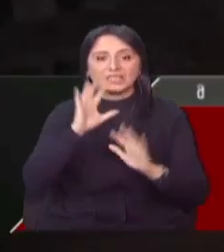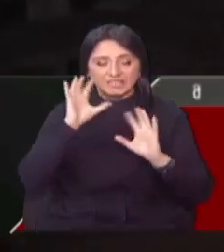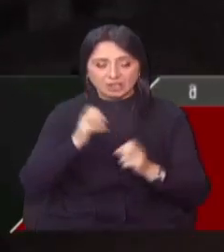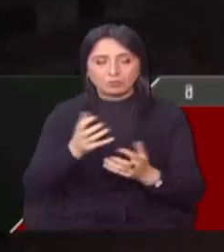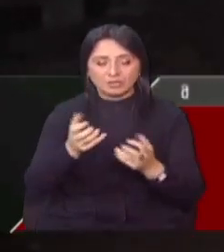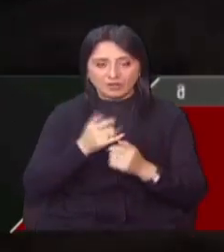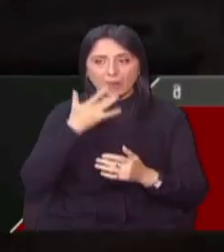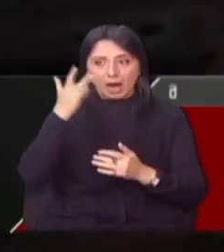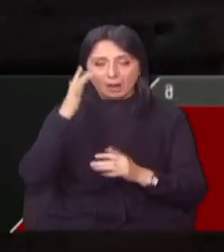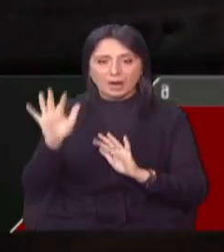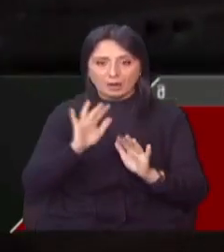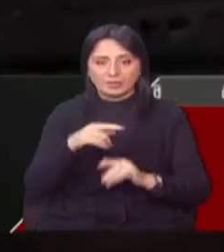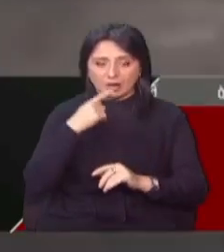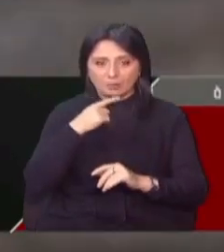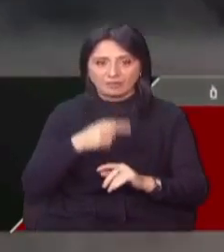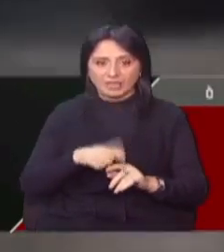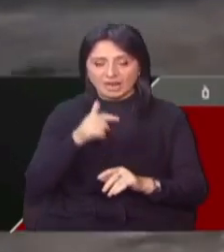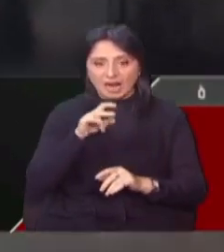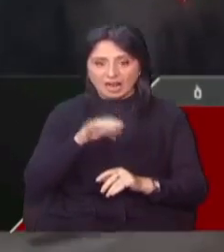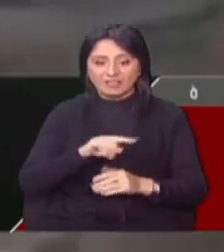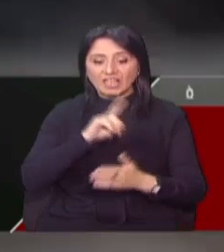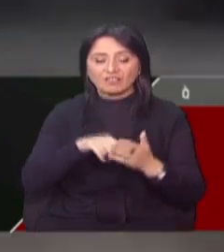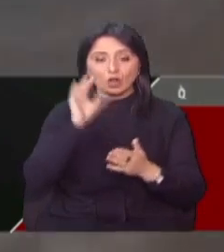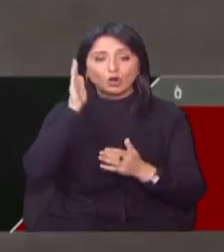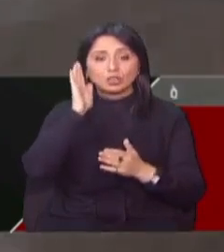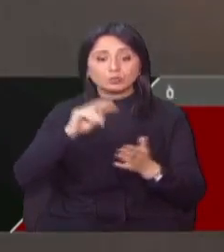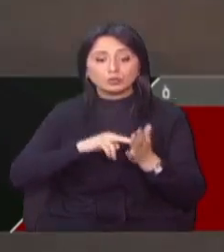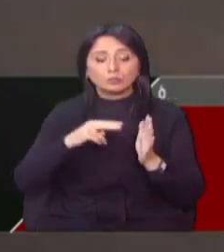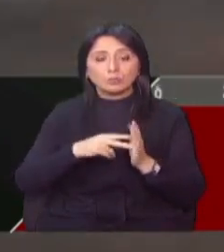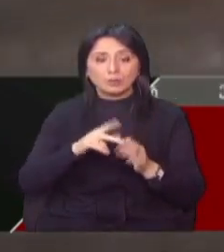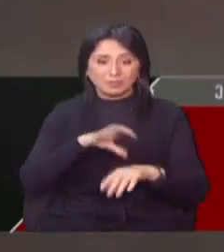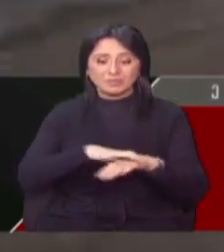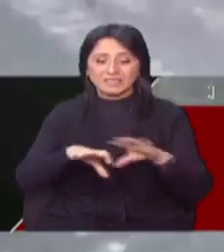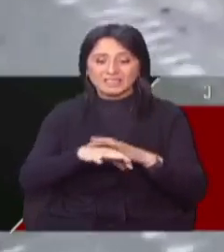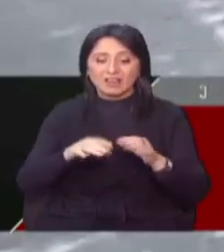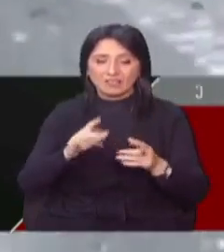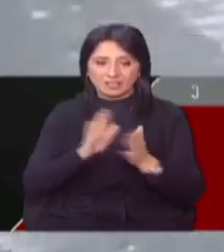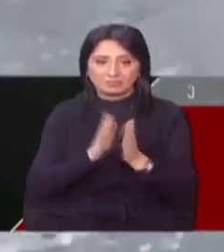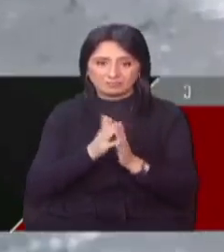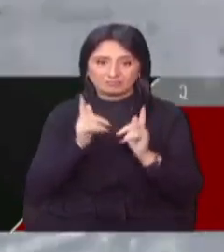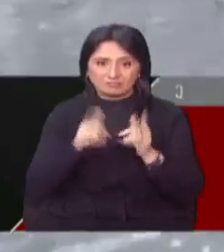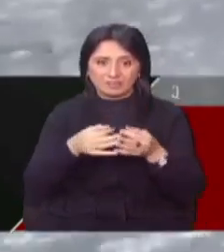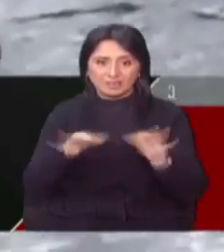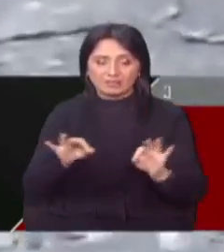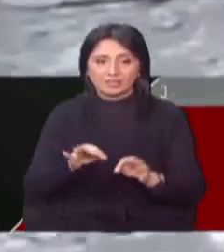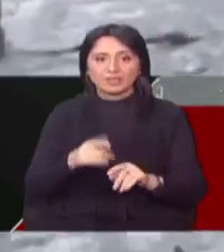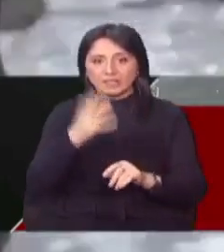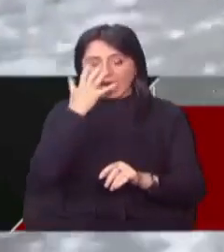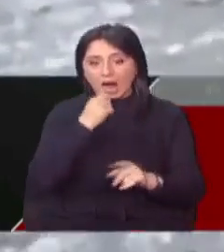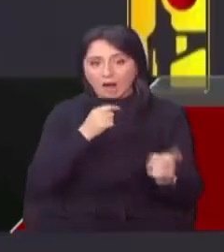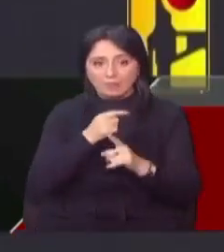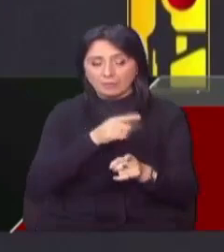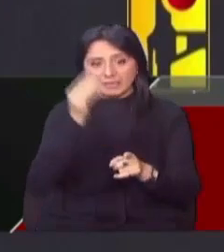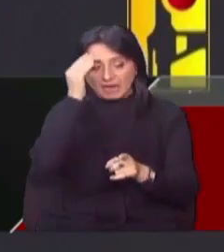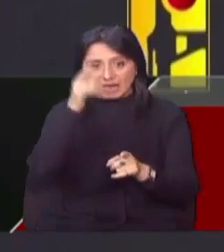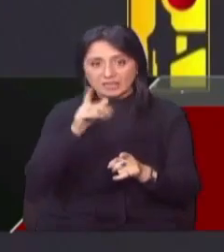სერიოზულად ვიღებთ ამერიკის ქმედებებს, ამბობს გალანდი. კითხვაზე, როდის იგეგმება მძევლების გათავისუფლებაზე შეთანხმება ჰამასთან, თავდაცვის მინისტრმა განაცხადა, რომ მისი